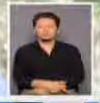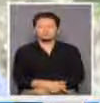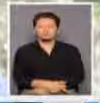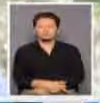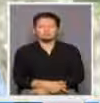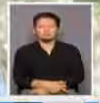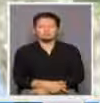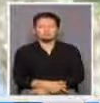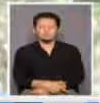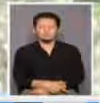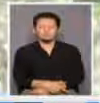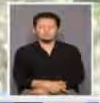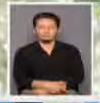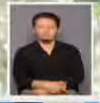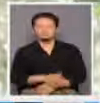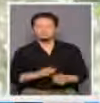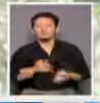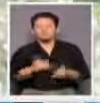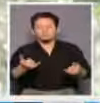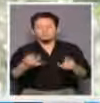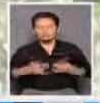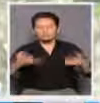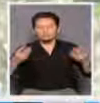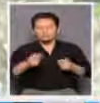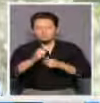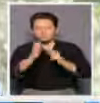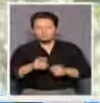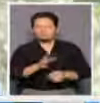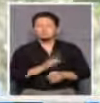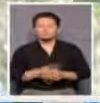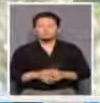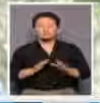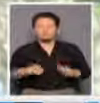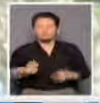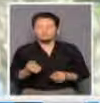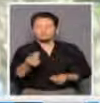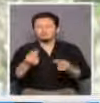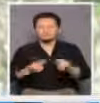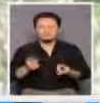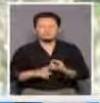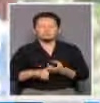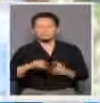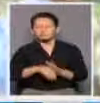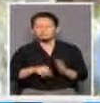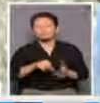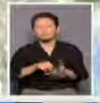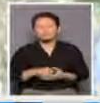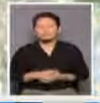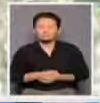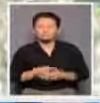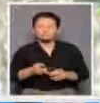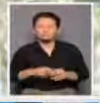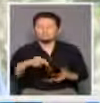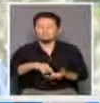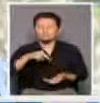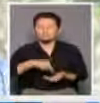Мы организовали сегодня детям такой праздничный день. Подарили детям игрушки, подарки, батуты.